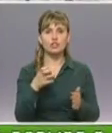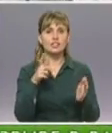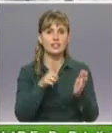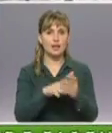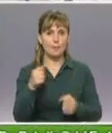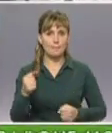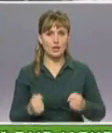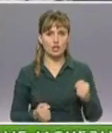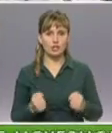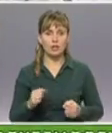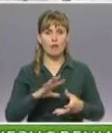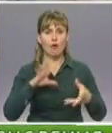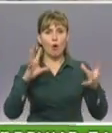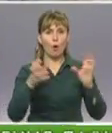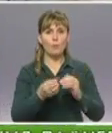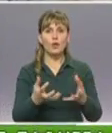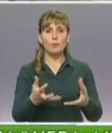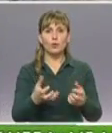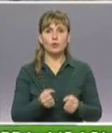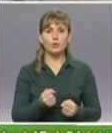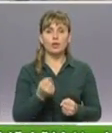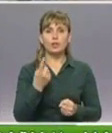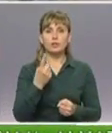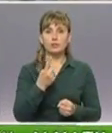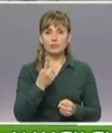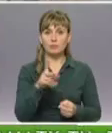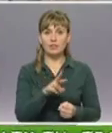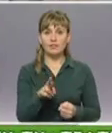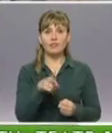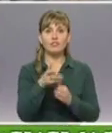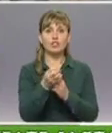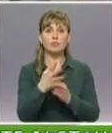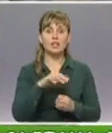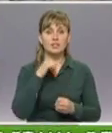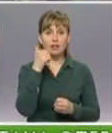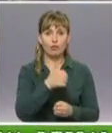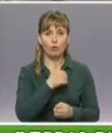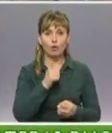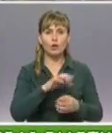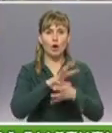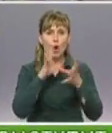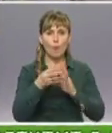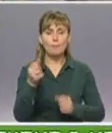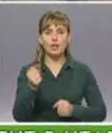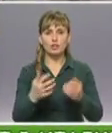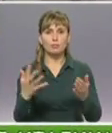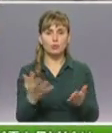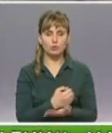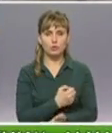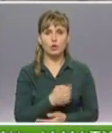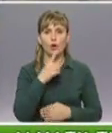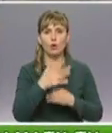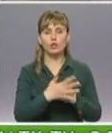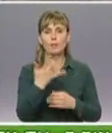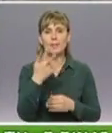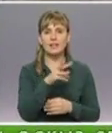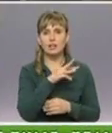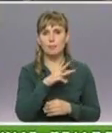единиц автотранспорта, а это дополнительный миллион. Итого в начале 2015 года количество транспортных средств достигнет